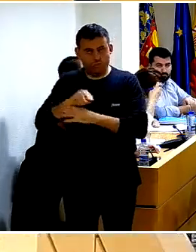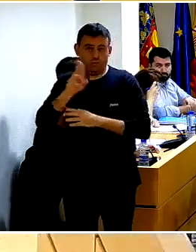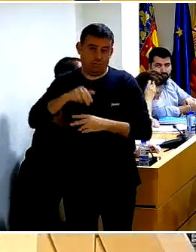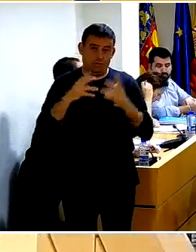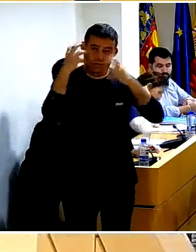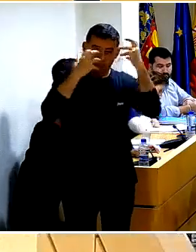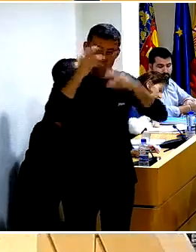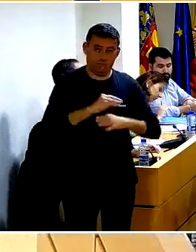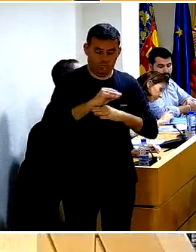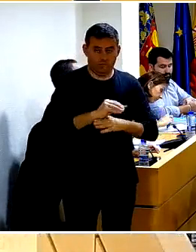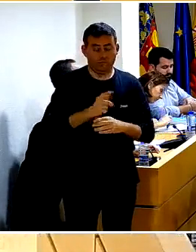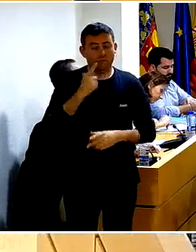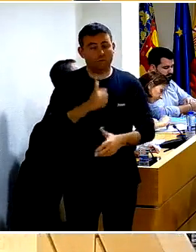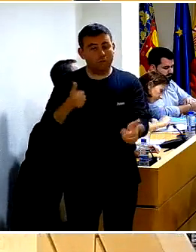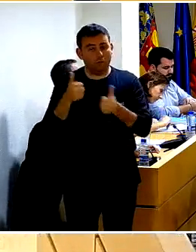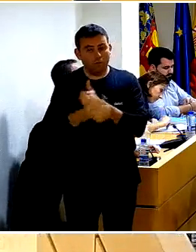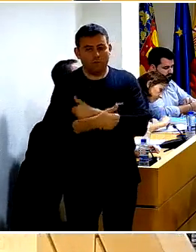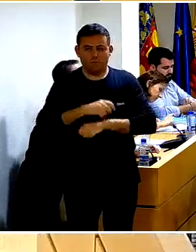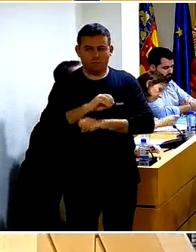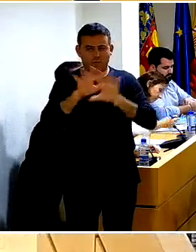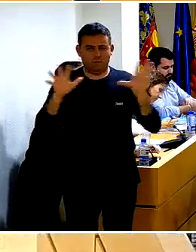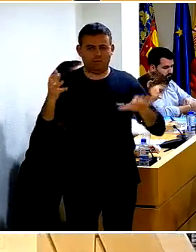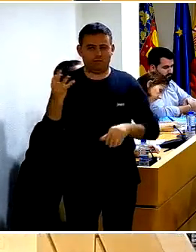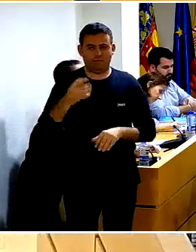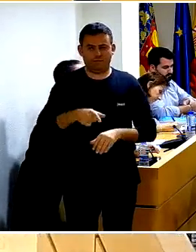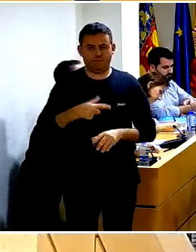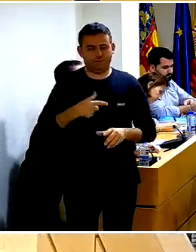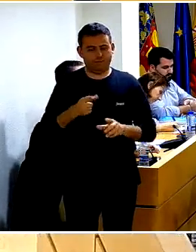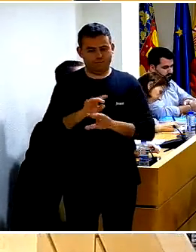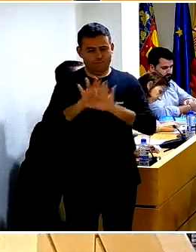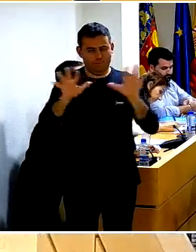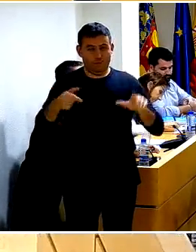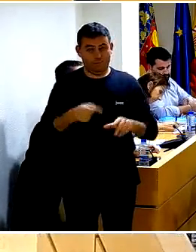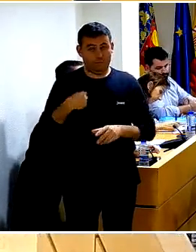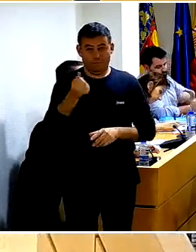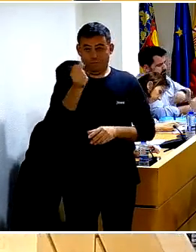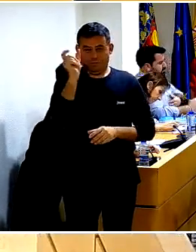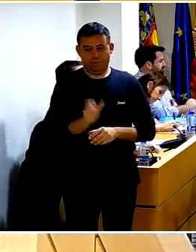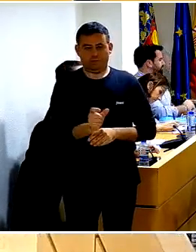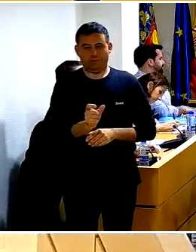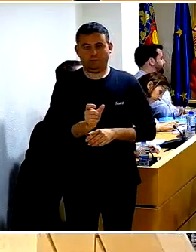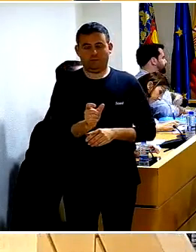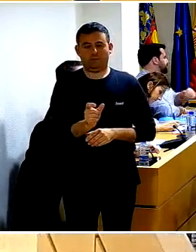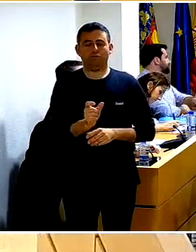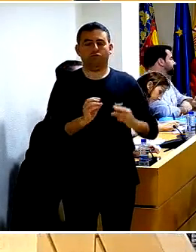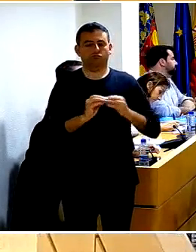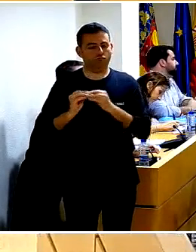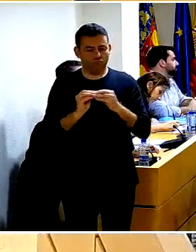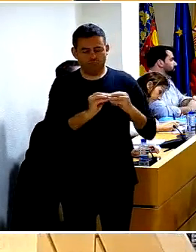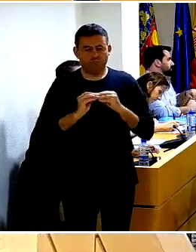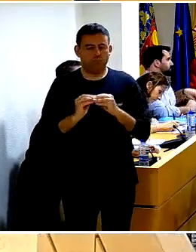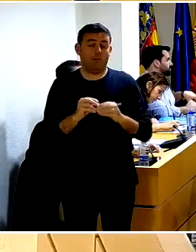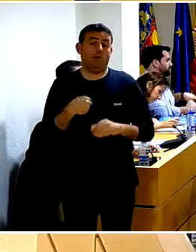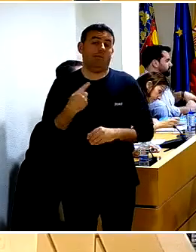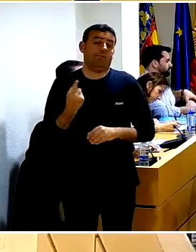molt clares i aquestes prioritats estan clarament marcades en aquests comptes que celebrem haver consensuat. Per això, vull fer-vos